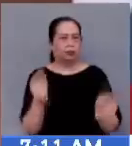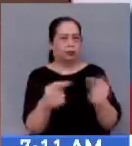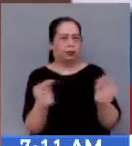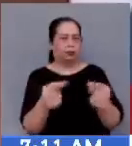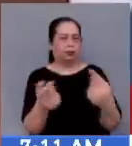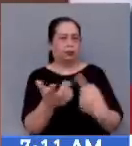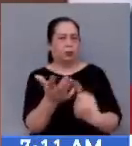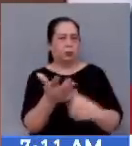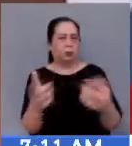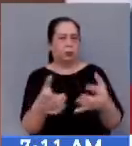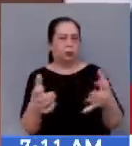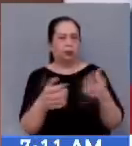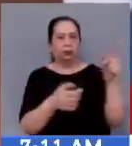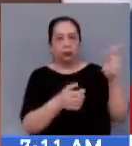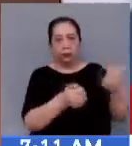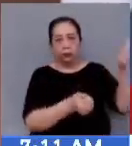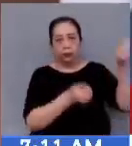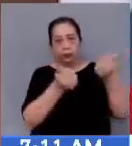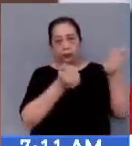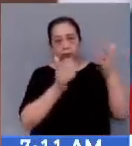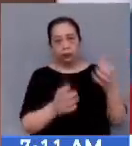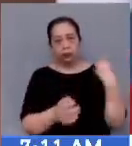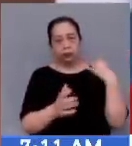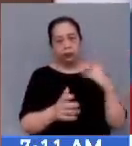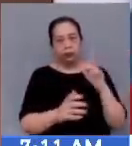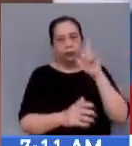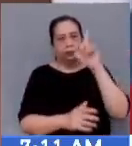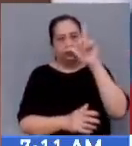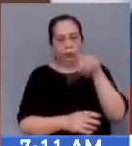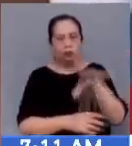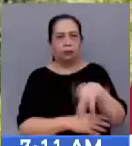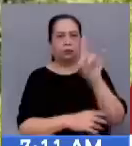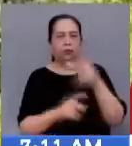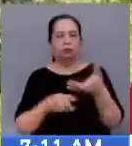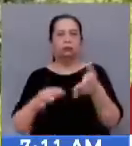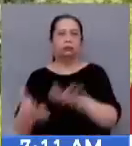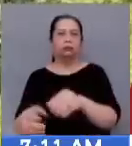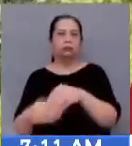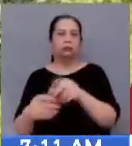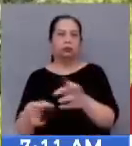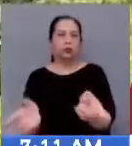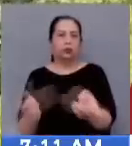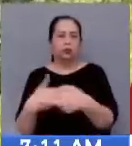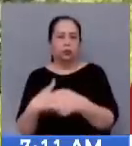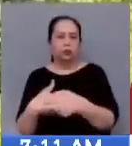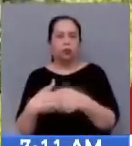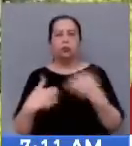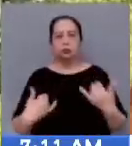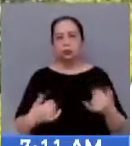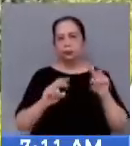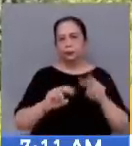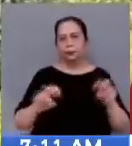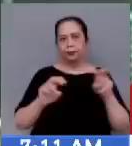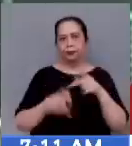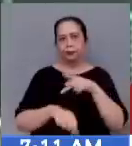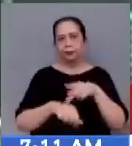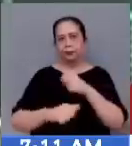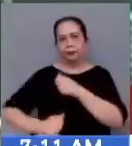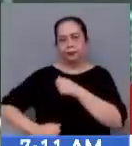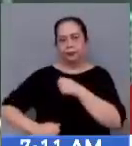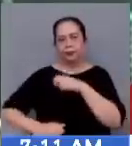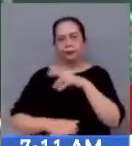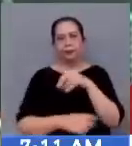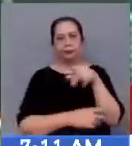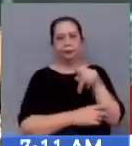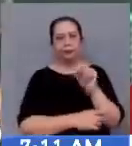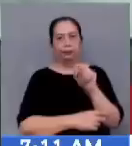isang administrative officer, ay kalaunang natagpuan wala ng buhay sa kanyang kwarto. Nag-iimbestiga na ang Philippine Army at Philippine National Police. Inalam